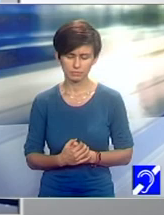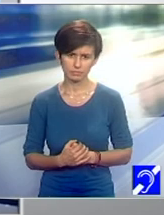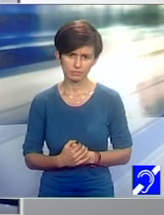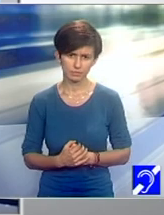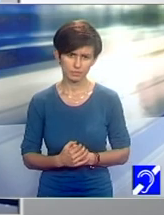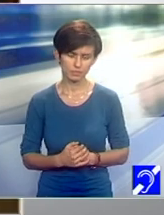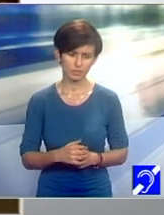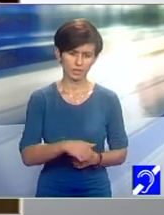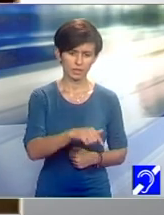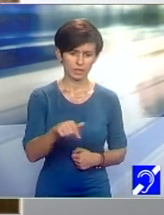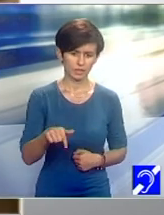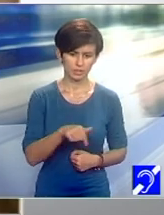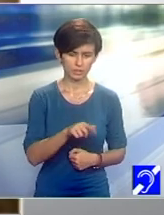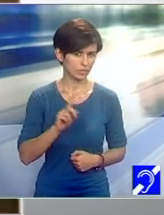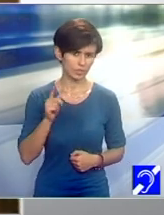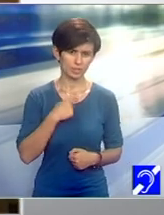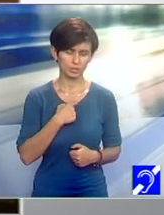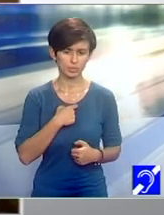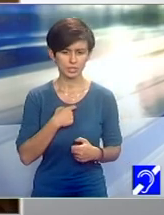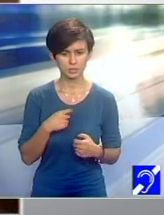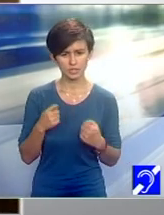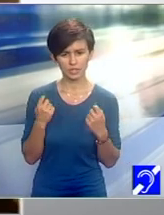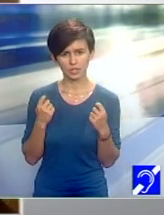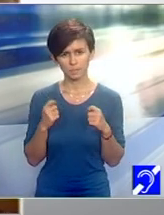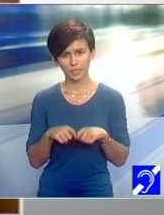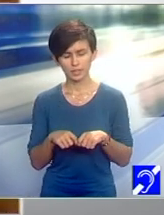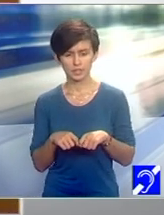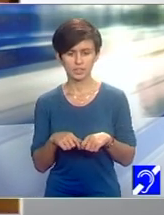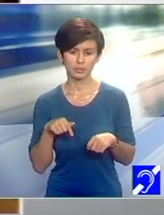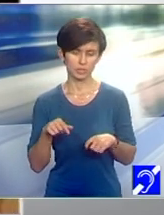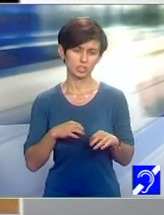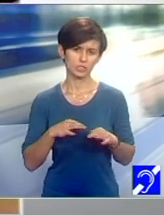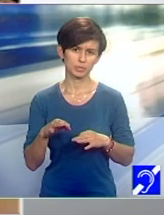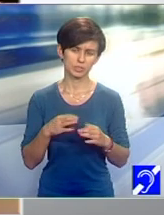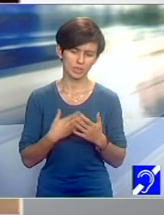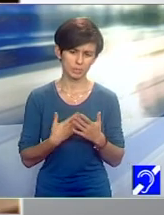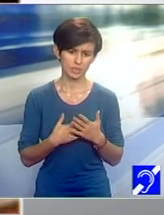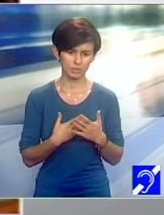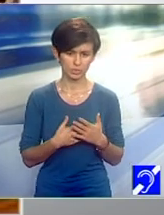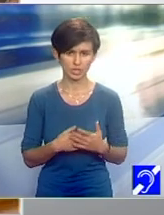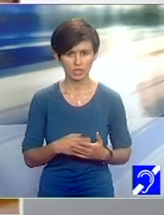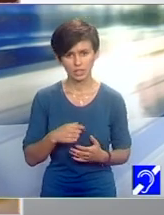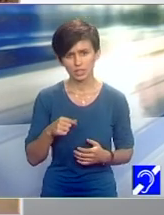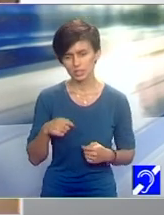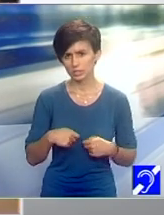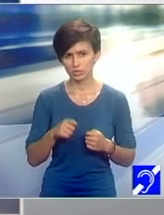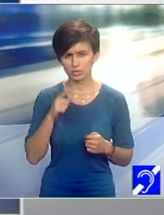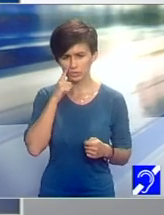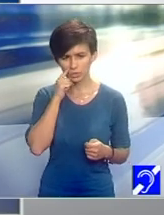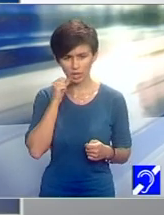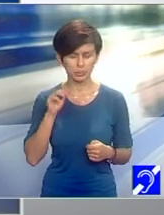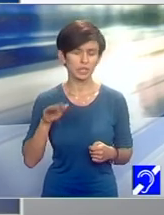nu putem subestima posibilitățile oamenilor. Da, și domn profesor Sarou, aș mai avea o întrebare. Da. Am vorbit de